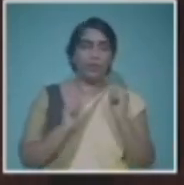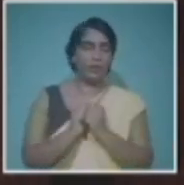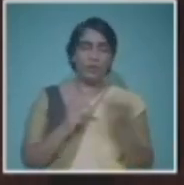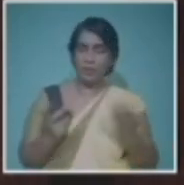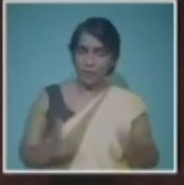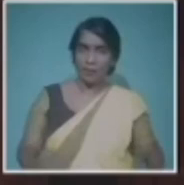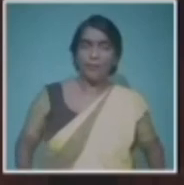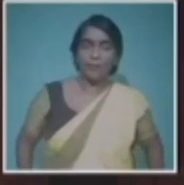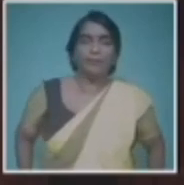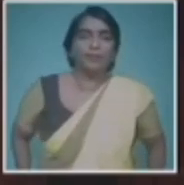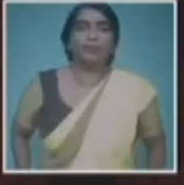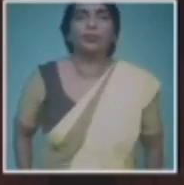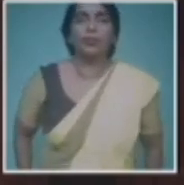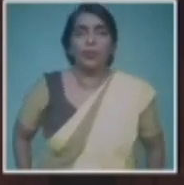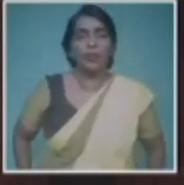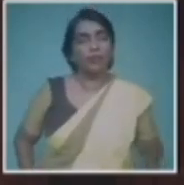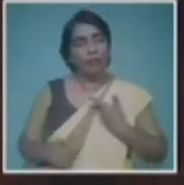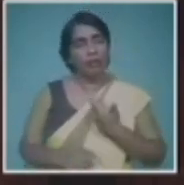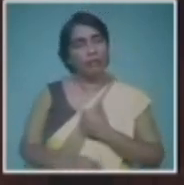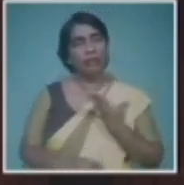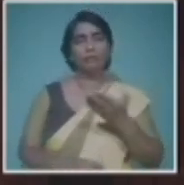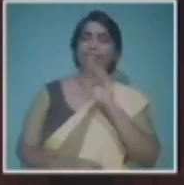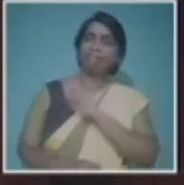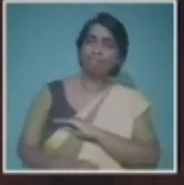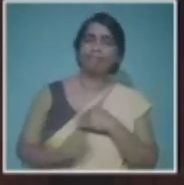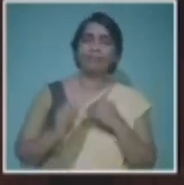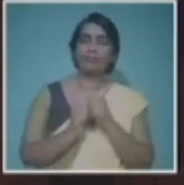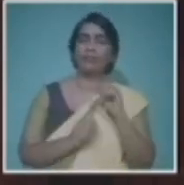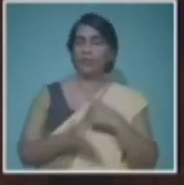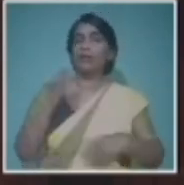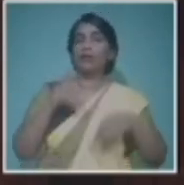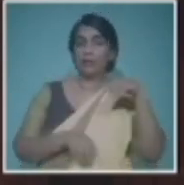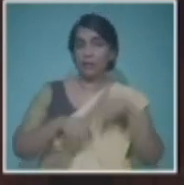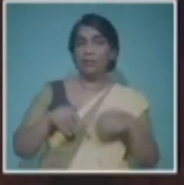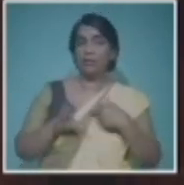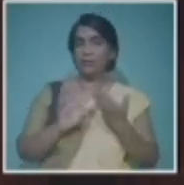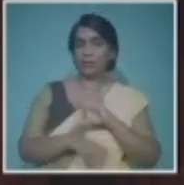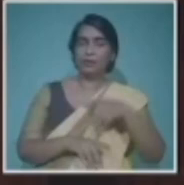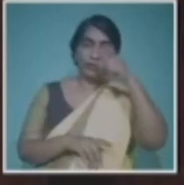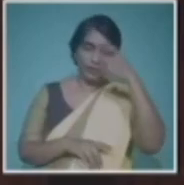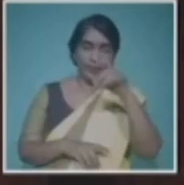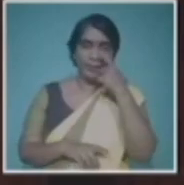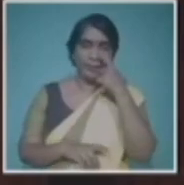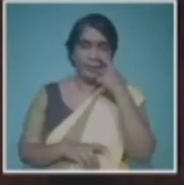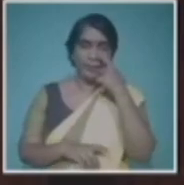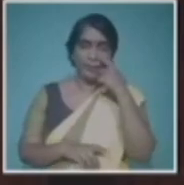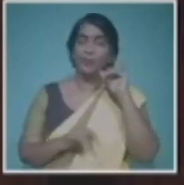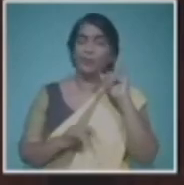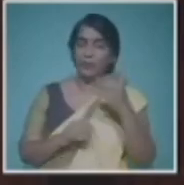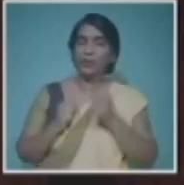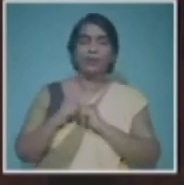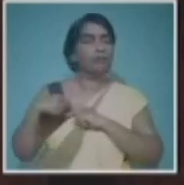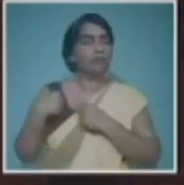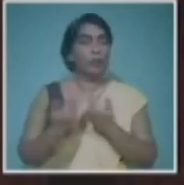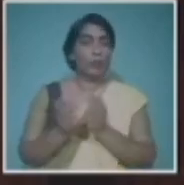නැහැ තමන් අකමැති දේ වෙනුවෙන් දරාගෙන පෙනීගෙන කරන දේශපාලනයක් තමයි පහුගිය කාලේ අපි දැක්කේ සමහර විට පැවැත්ම